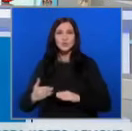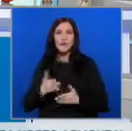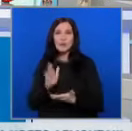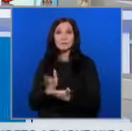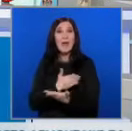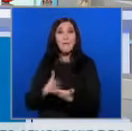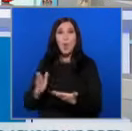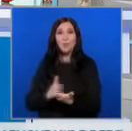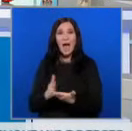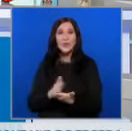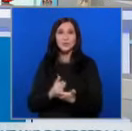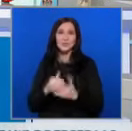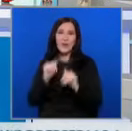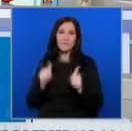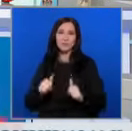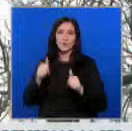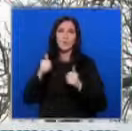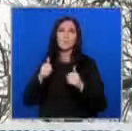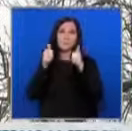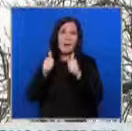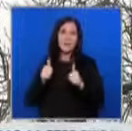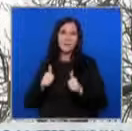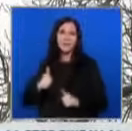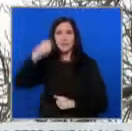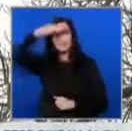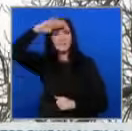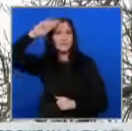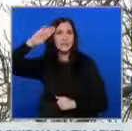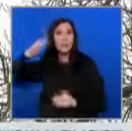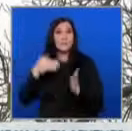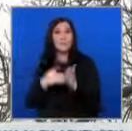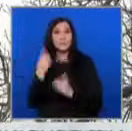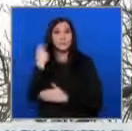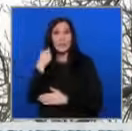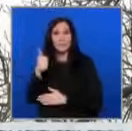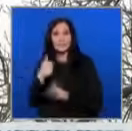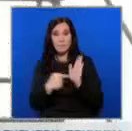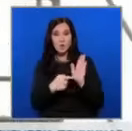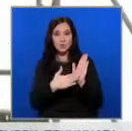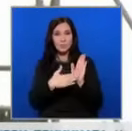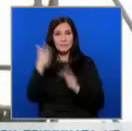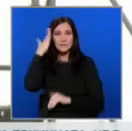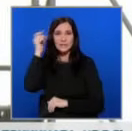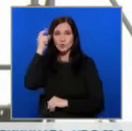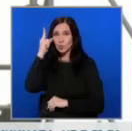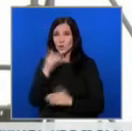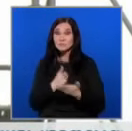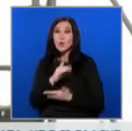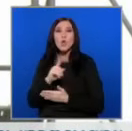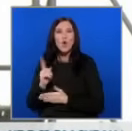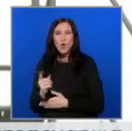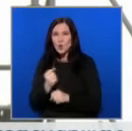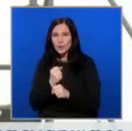на фигурите на паметника на Съветската армия, въпреки че вчера от БСП показаха документ от Министерството на културата, според